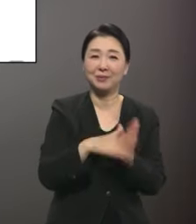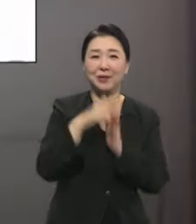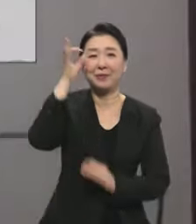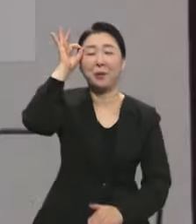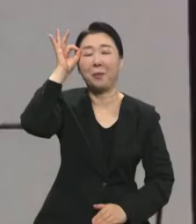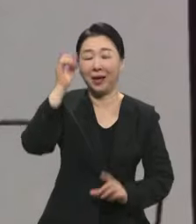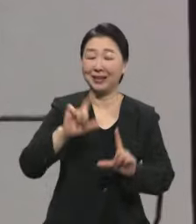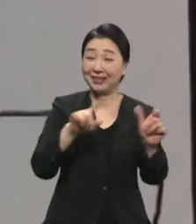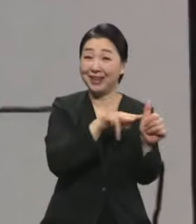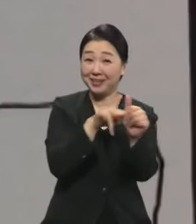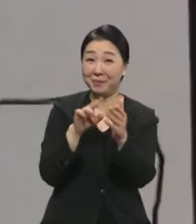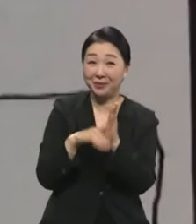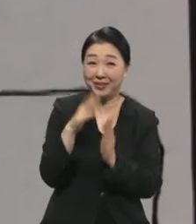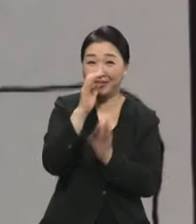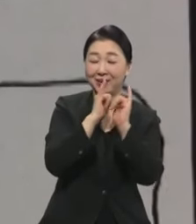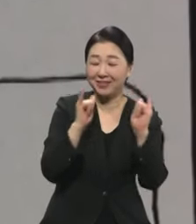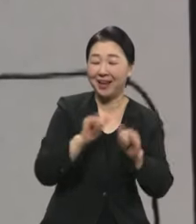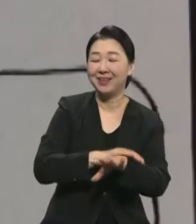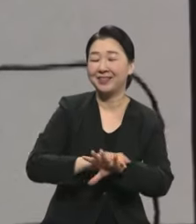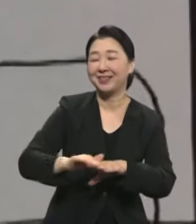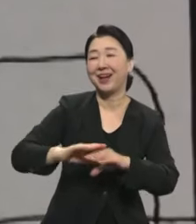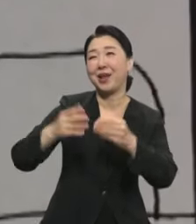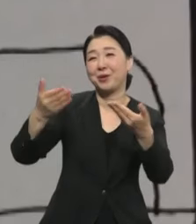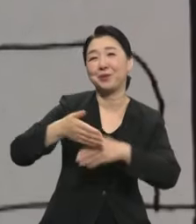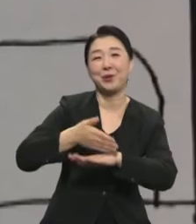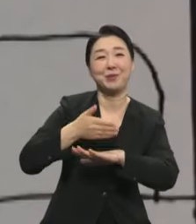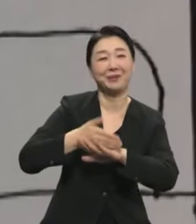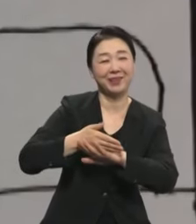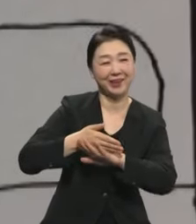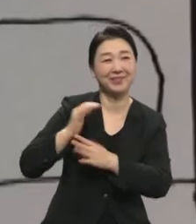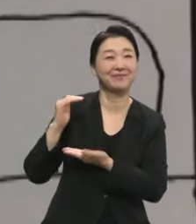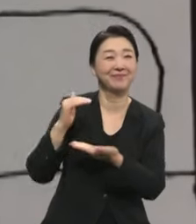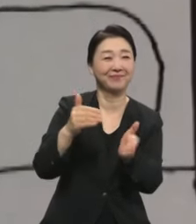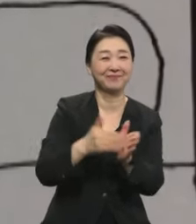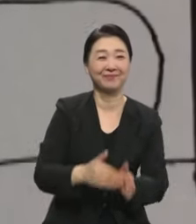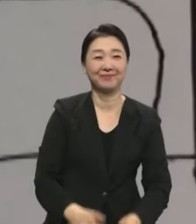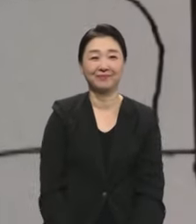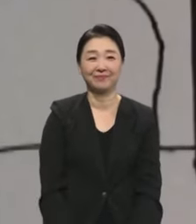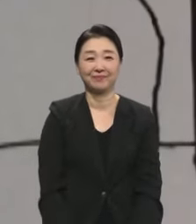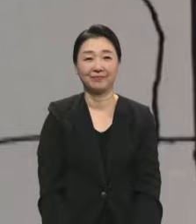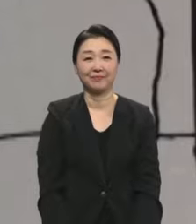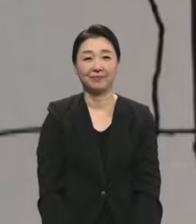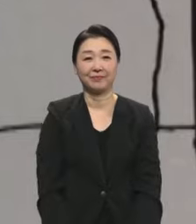하는 기상예보에 시청자들은 잘 대처해줘서 고맙다 이런 메시지를 보냈다고 합니다.